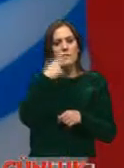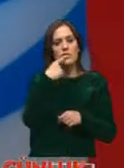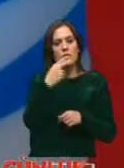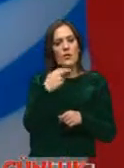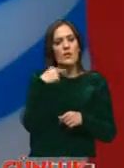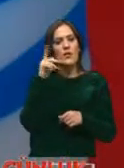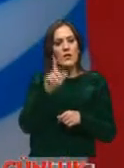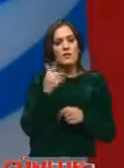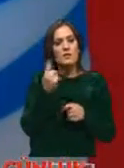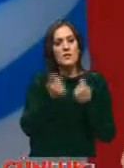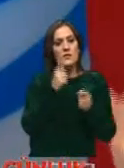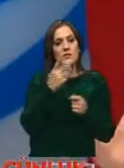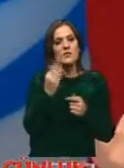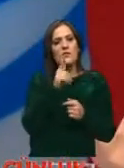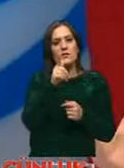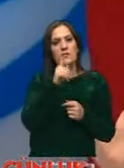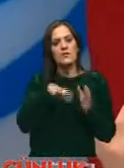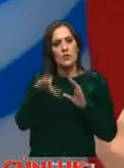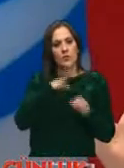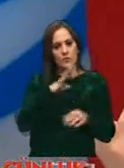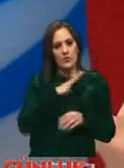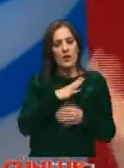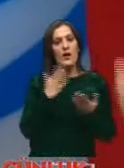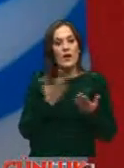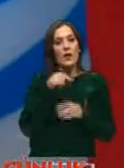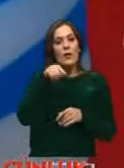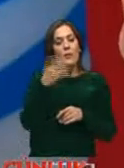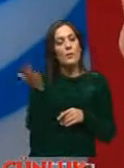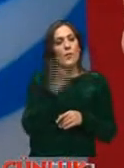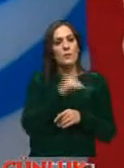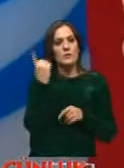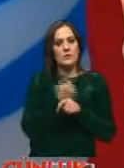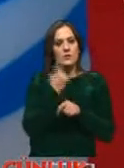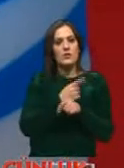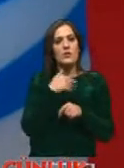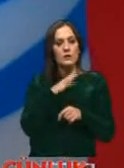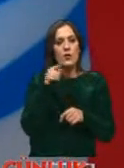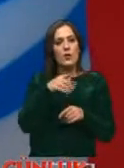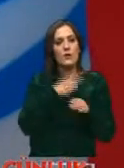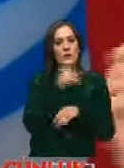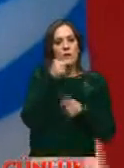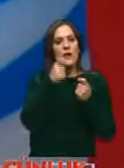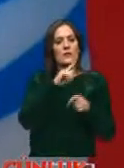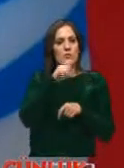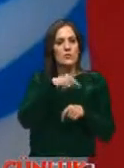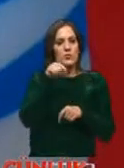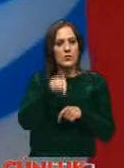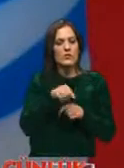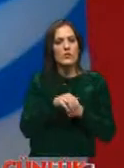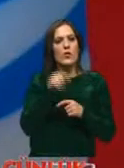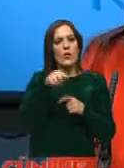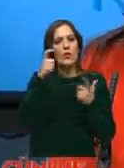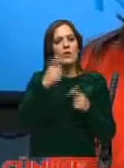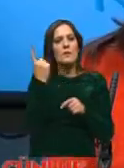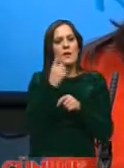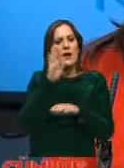söylemek lazım. İşin tabii bir de çok sesli boyutu da var. Evet. Ha, o da bambaşka bir şey. Tabii değil mi? O gerçekten bir eğitim süreci. Evet. Yani. Orada